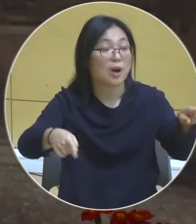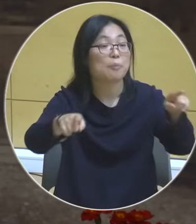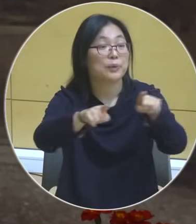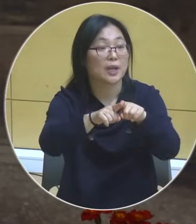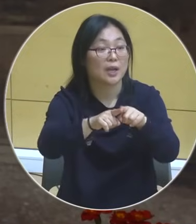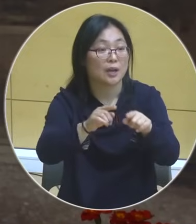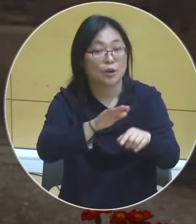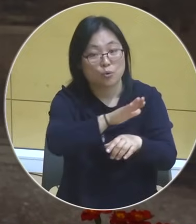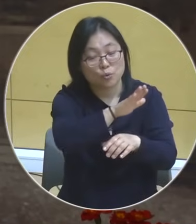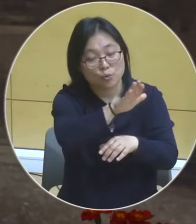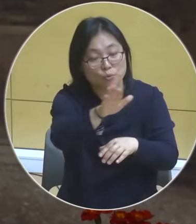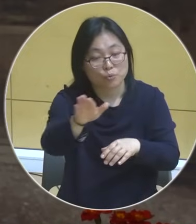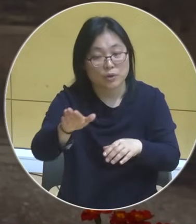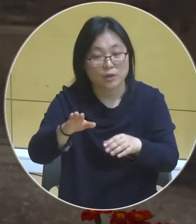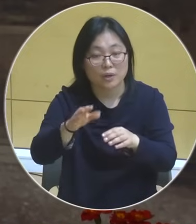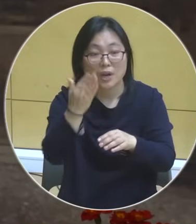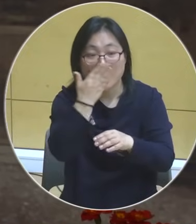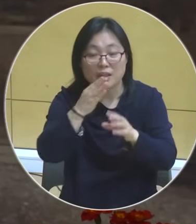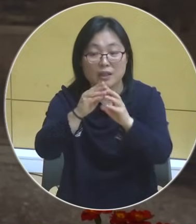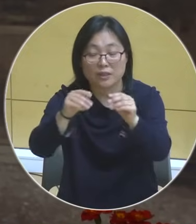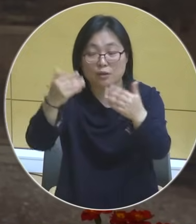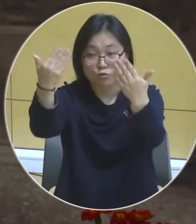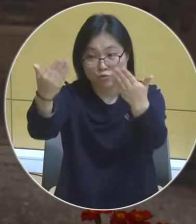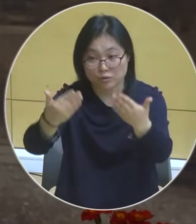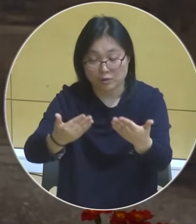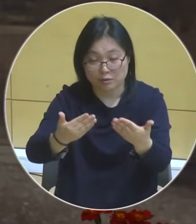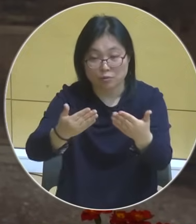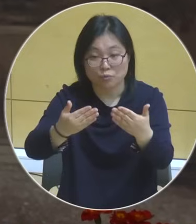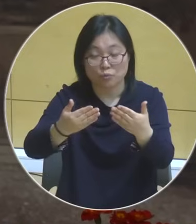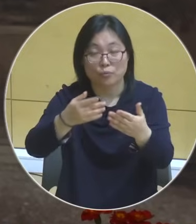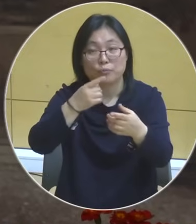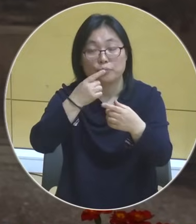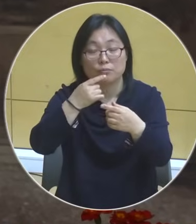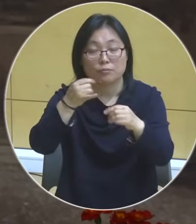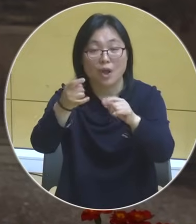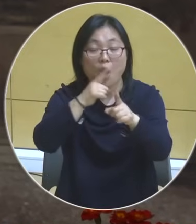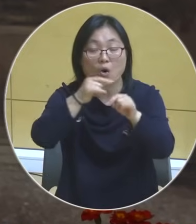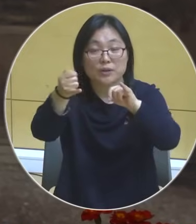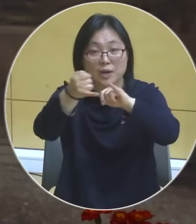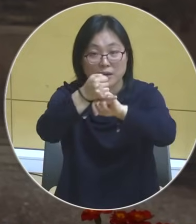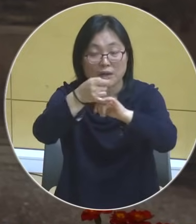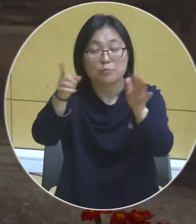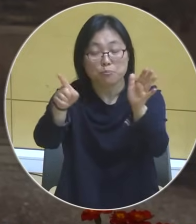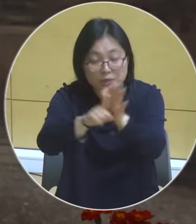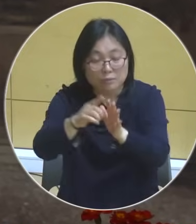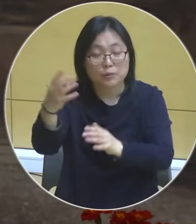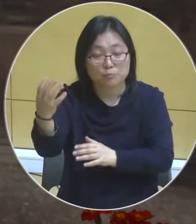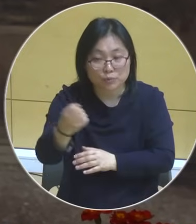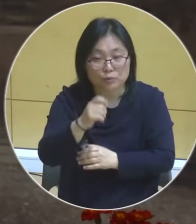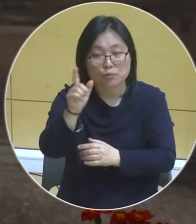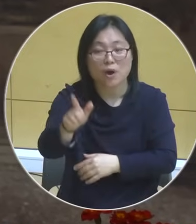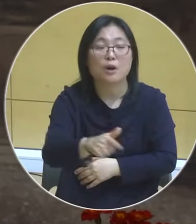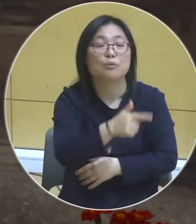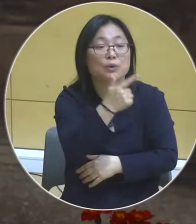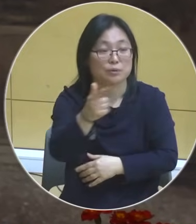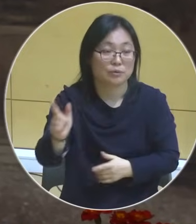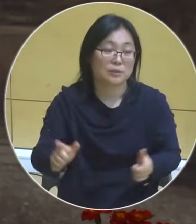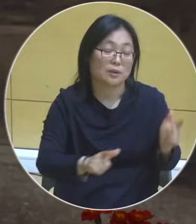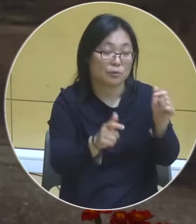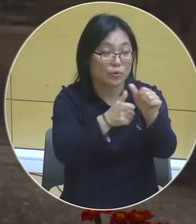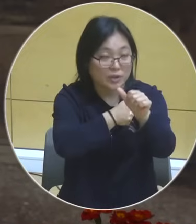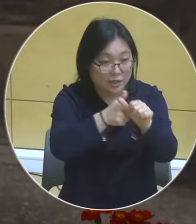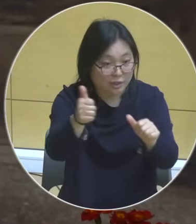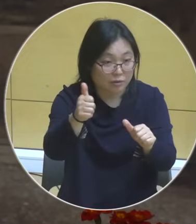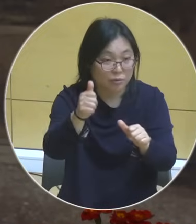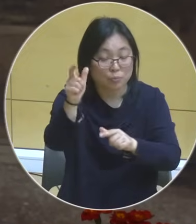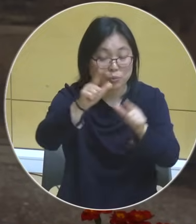우리에게 이 땅을 주심하여 약속하신 그 하나님의 언약의 약속을 믿는 그 믿음을 붙들고 하루하루를 살아가고 이겨내었던